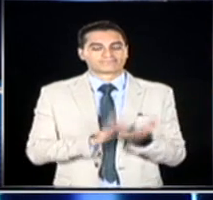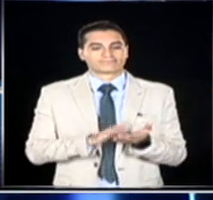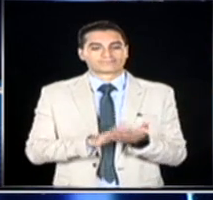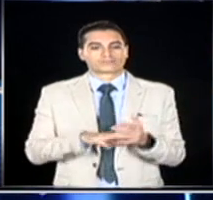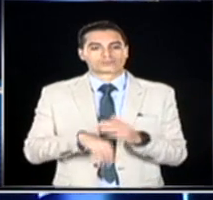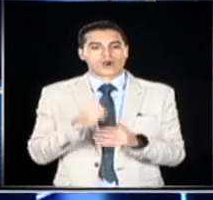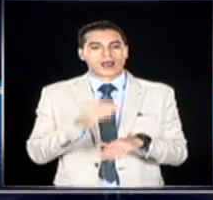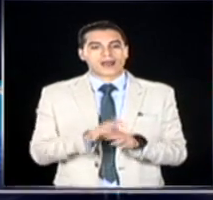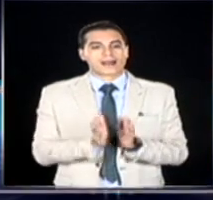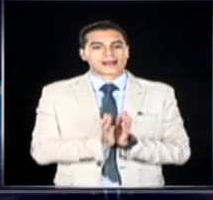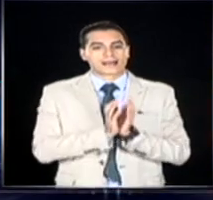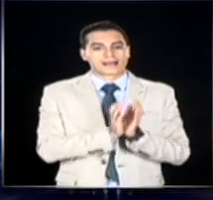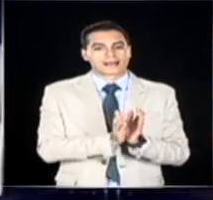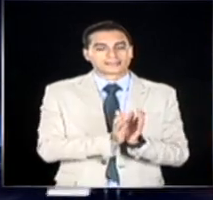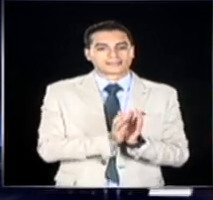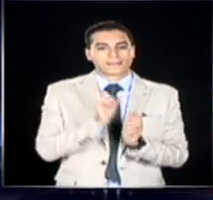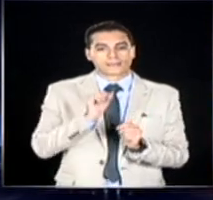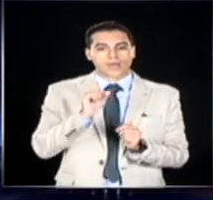حصل على جائزة نوبل في الكيمياء